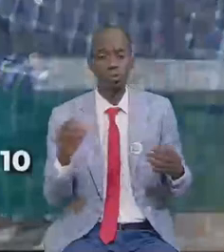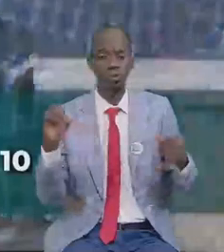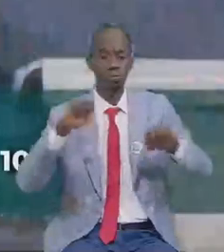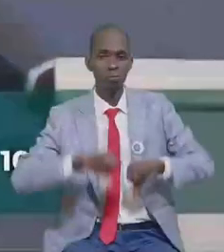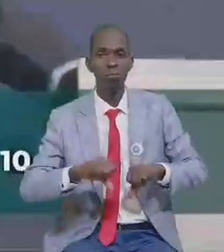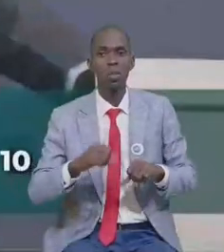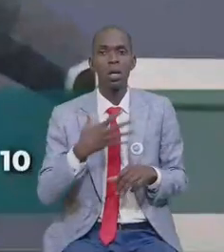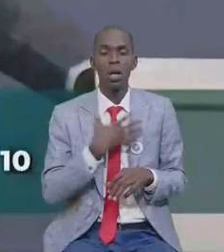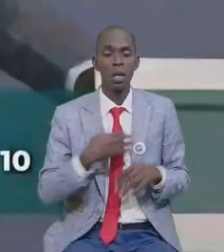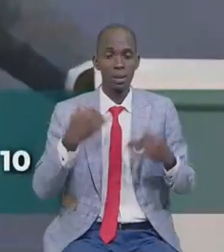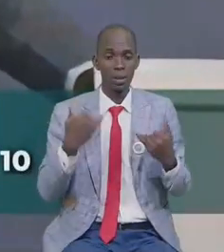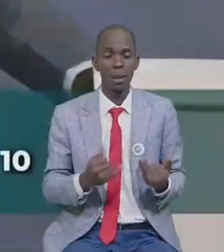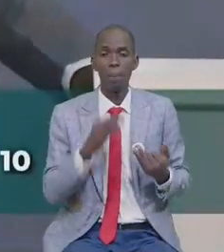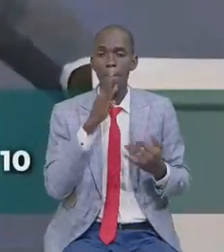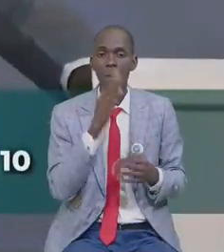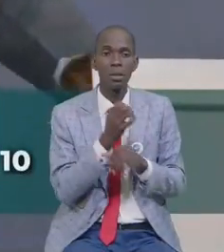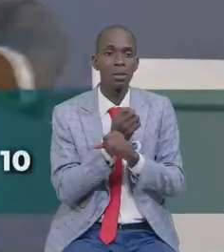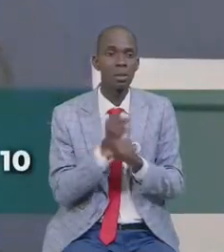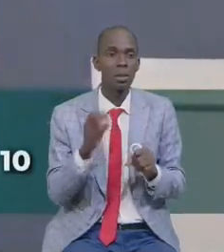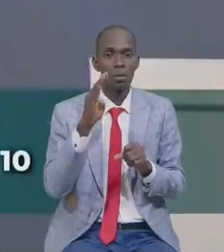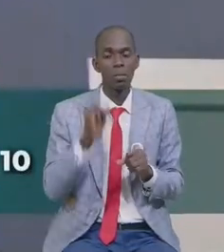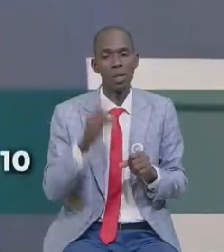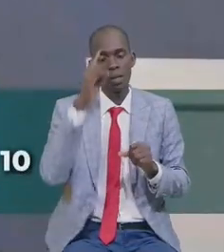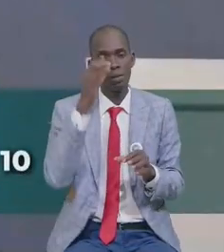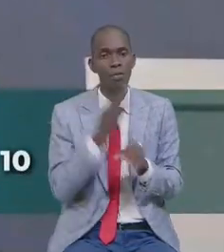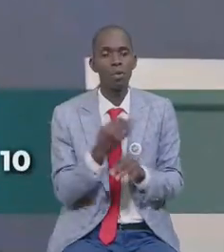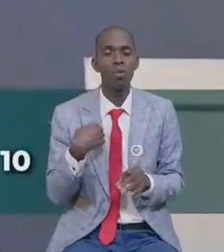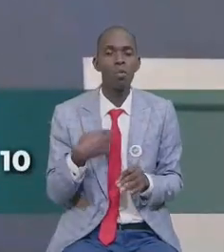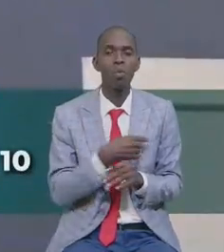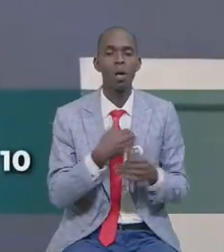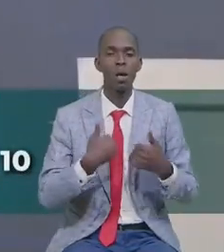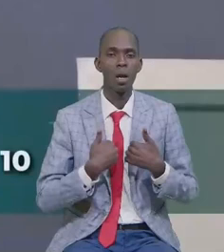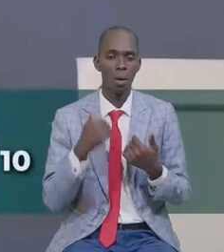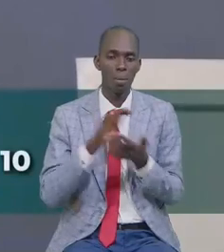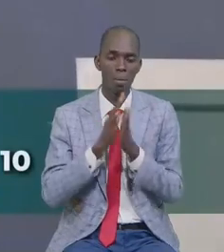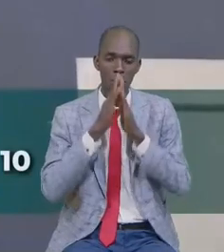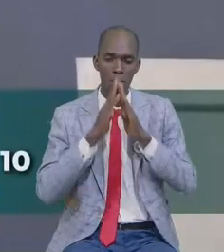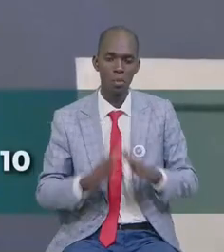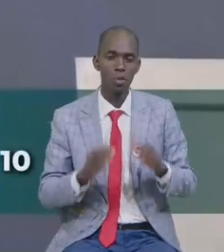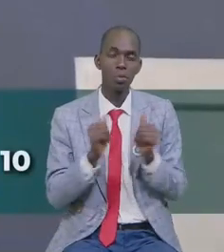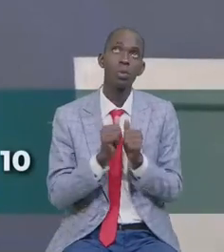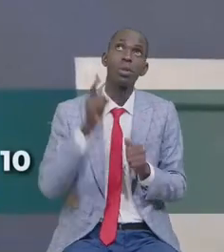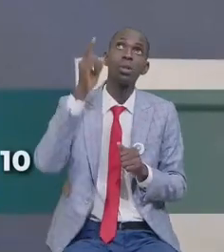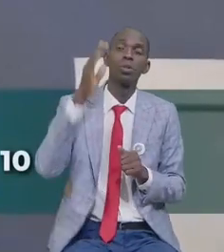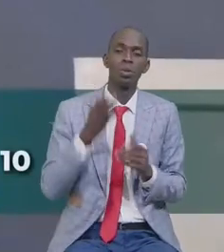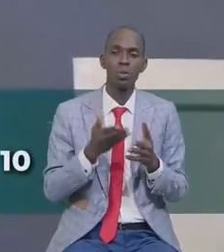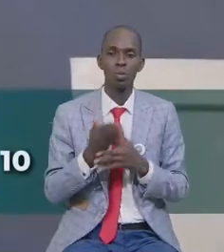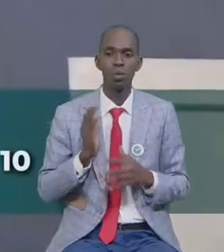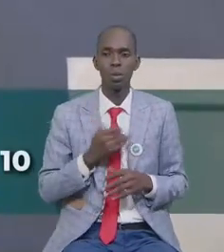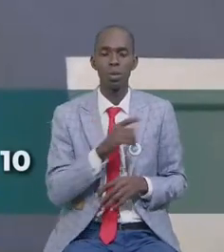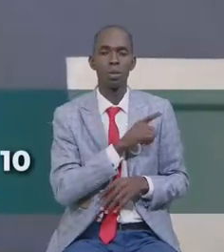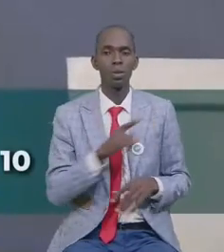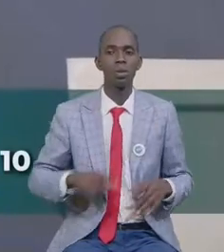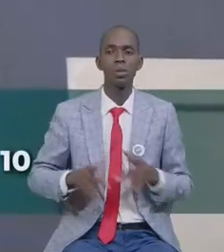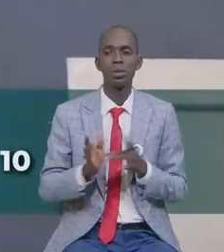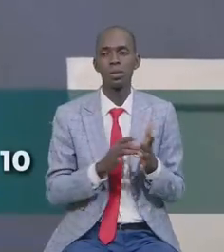donc justifiés par la foi, nous avons la paix avec Dieu par notre Seigneur Jésus-Christ. Dans